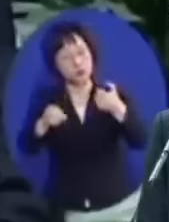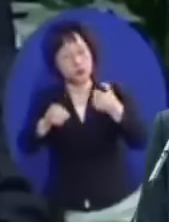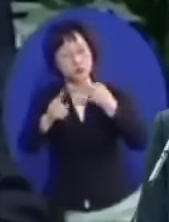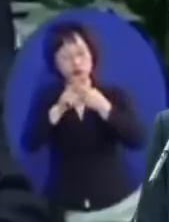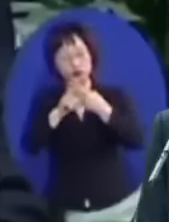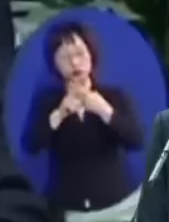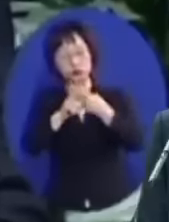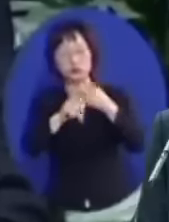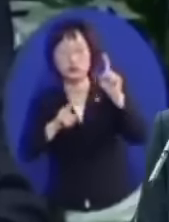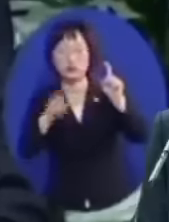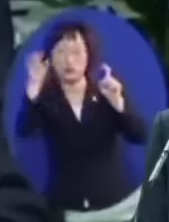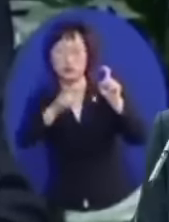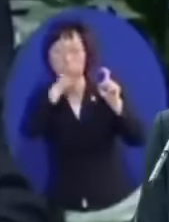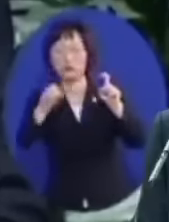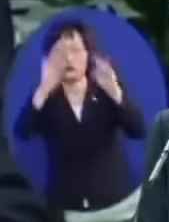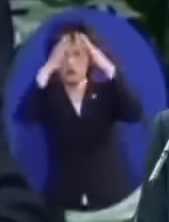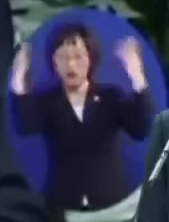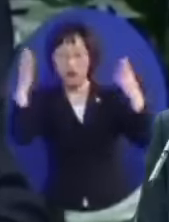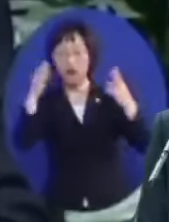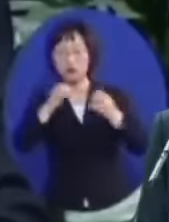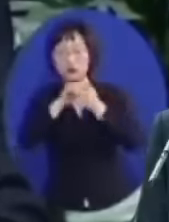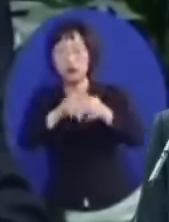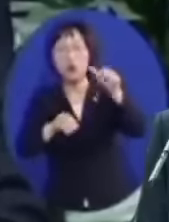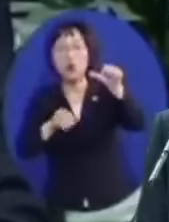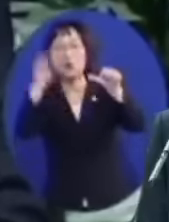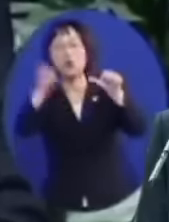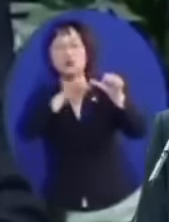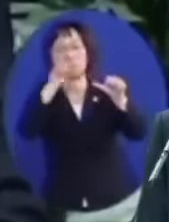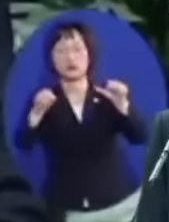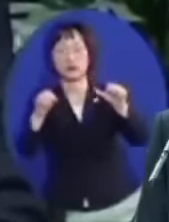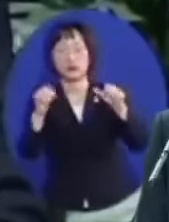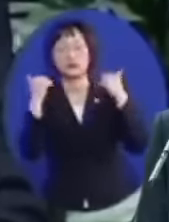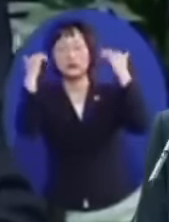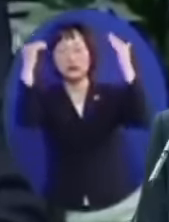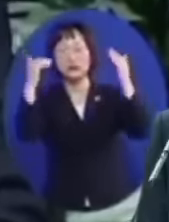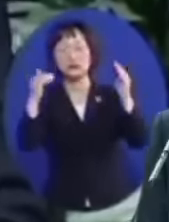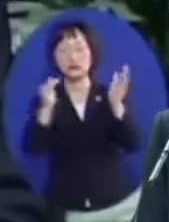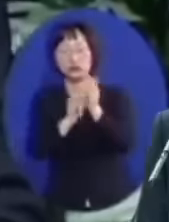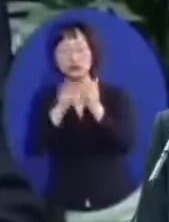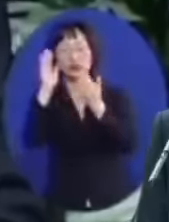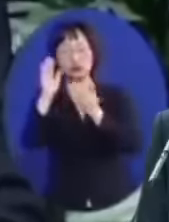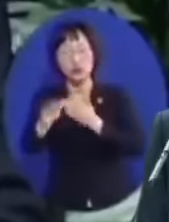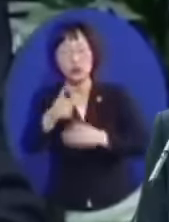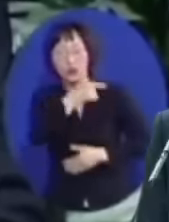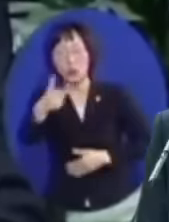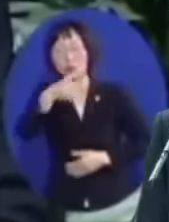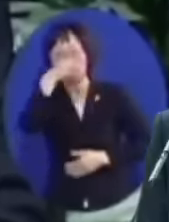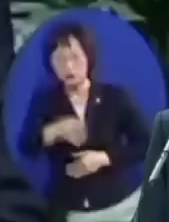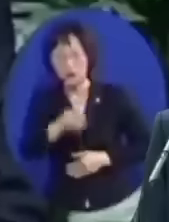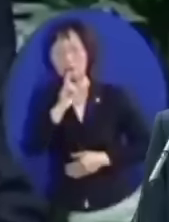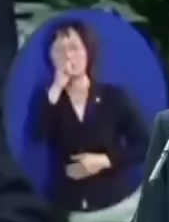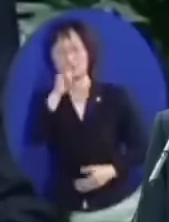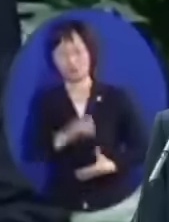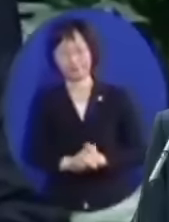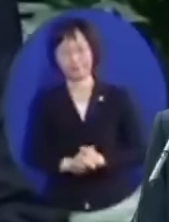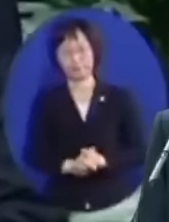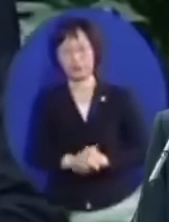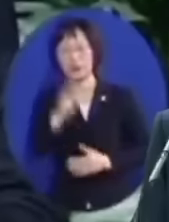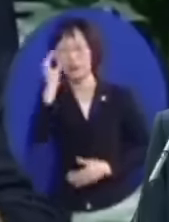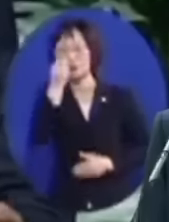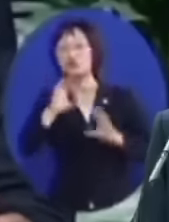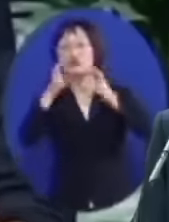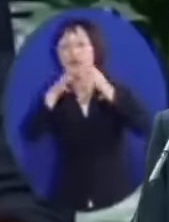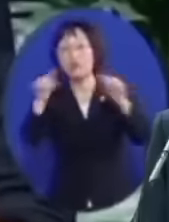10%, 대학교 때는 5%, 그리고 작년에 이르면서는 매우 힘들다고 말하는 것입니다. 유대인들은